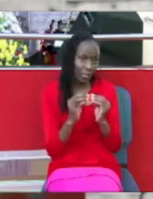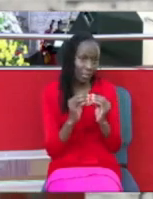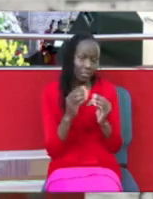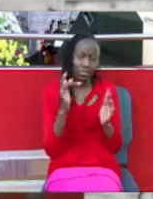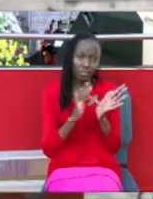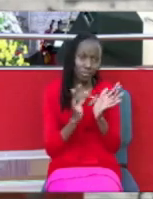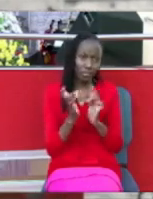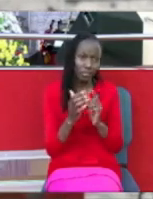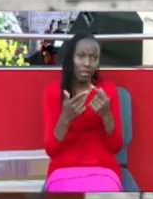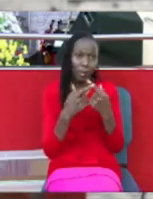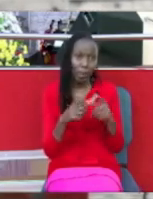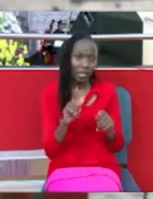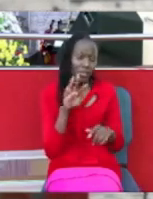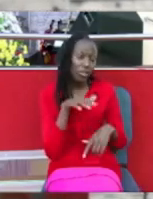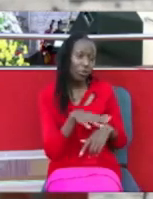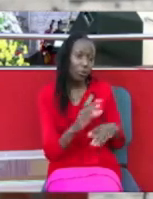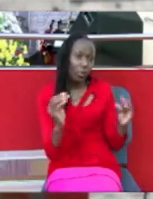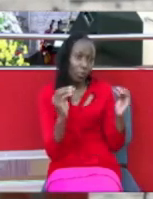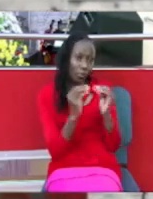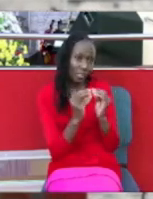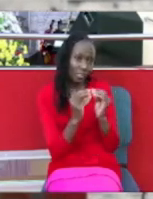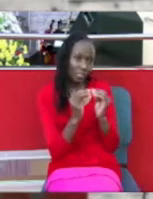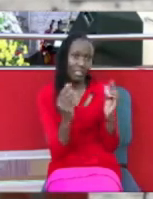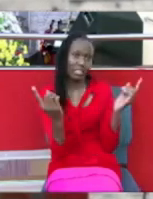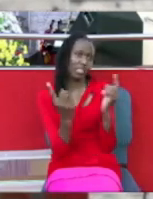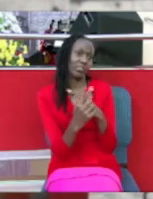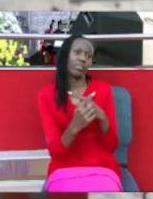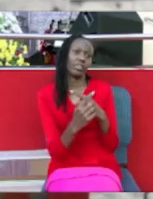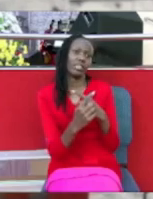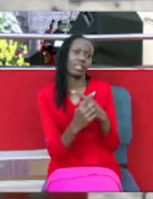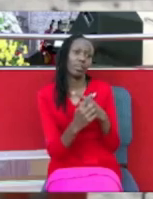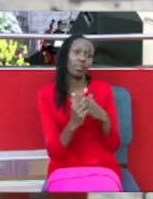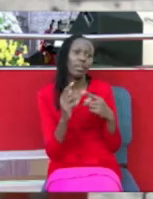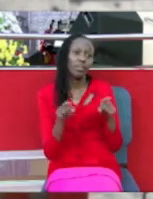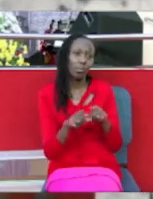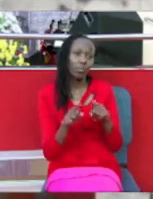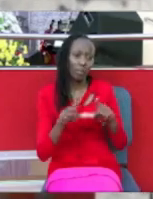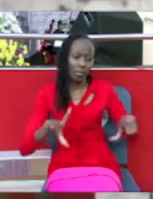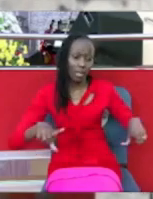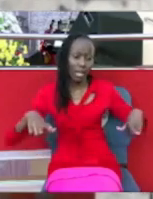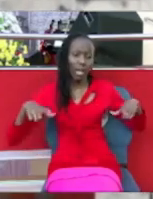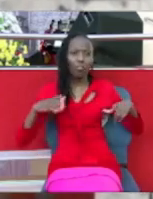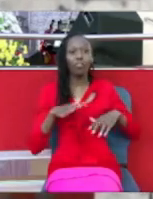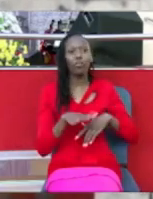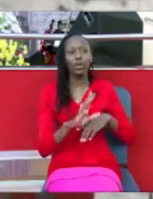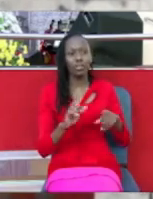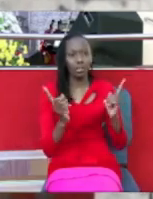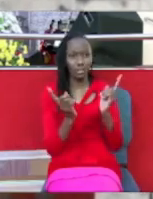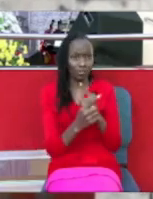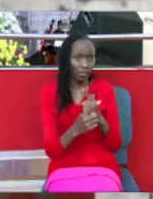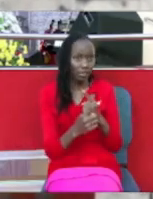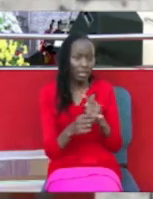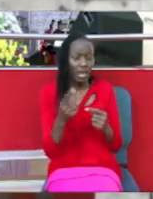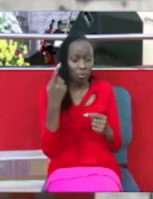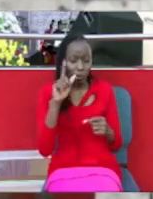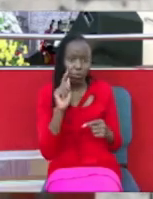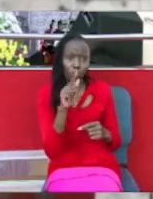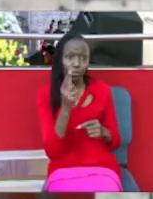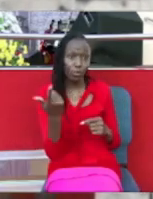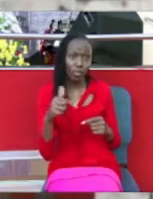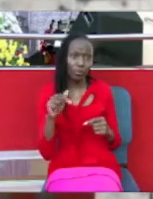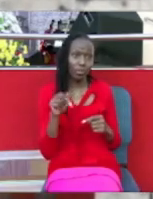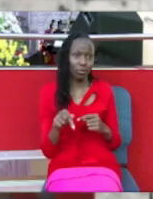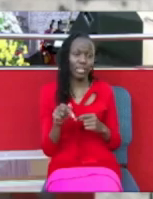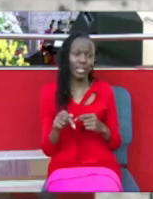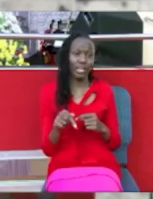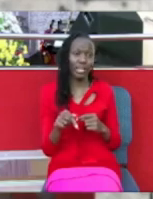Haijarishi unapompata, lakini utakapopatana naye, maisha yako yanabadilika. And because you came here, na kwa sababu ulikuja leo, and we are reading God's word,